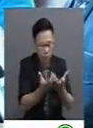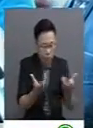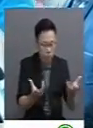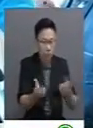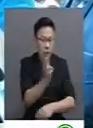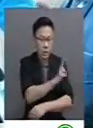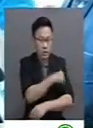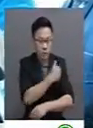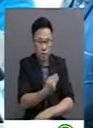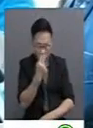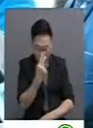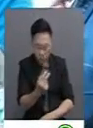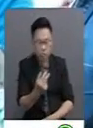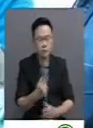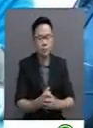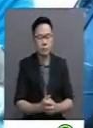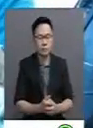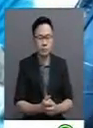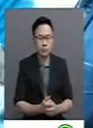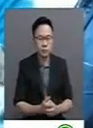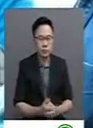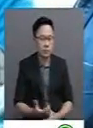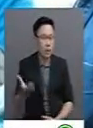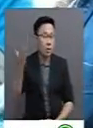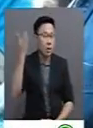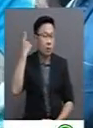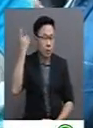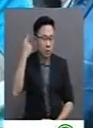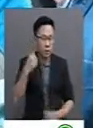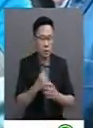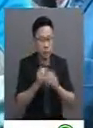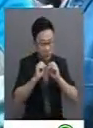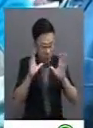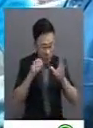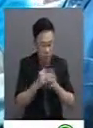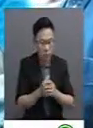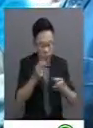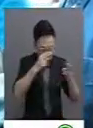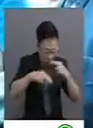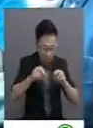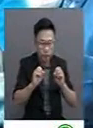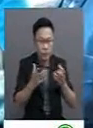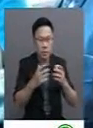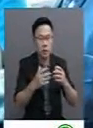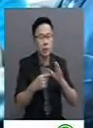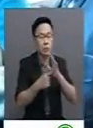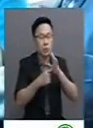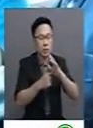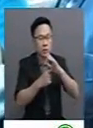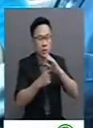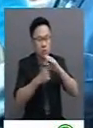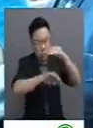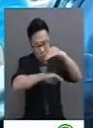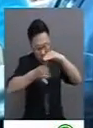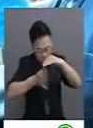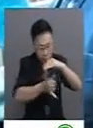จะทำงานร่วมกับทางเจ้าหน้าที่ฮะแล้วสำหรับเมื่อวานก็ค่อนข้างชัดเจนแล้วก็เคลียร์กันว่าอาคาร